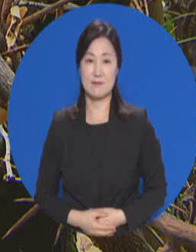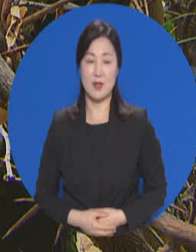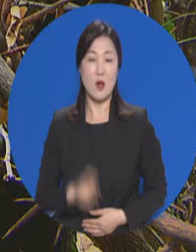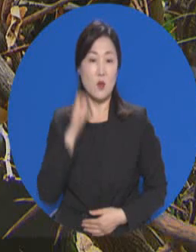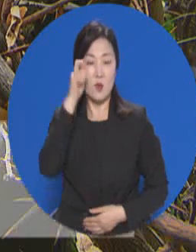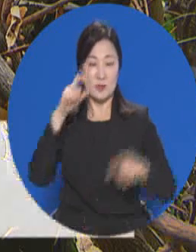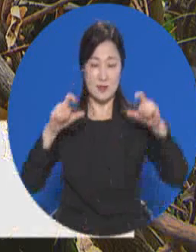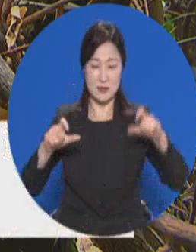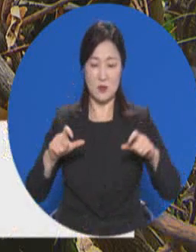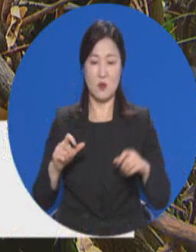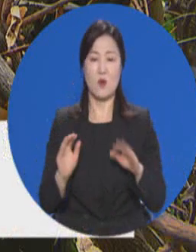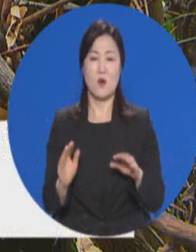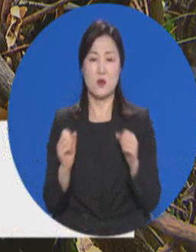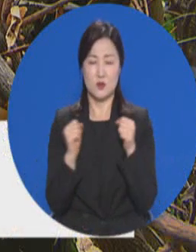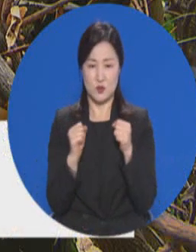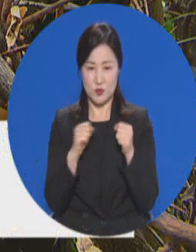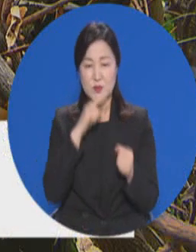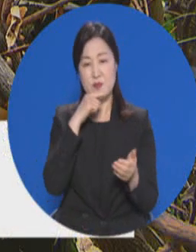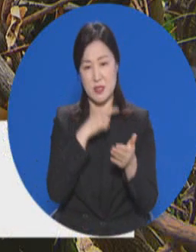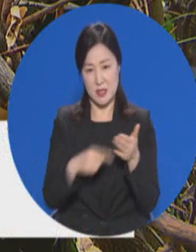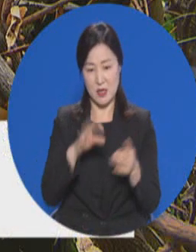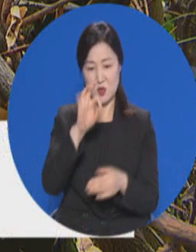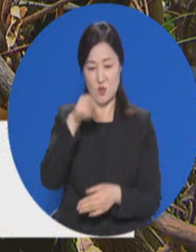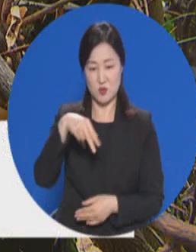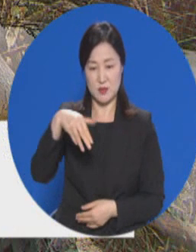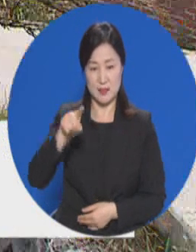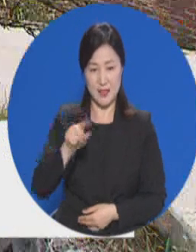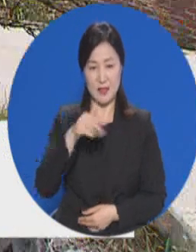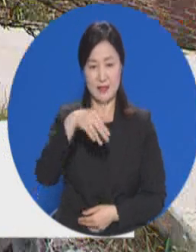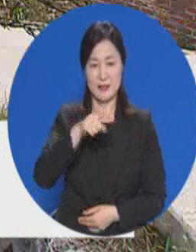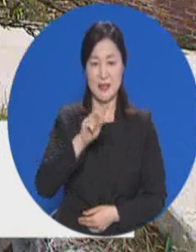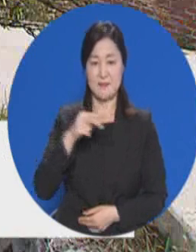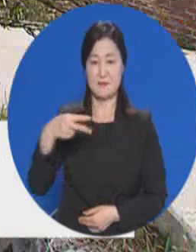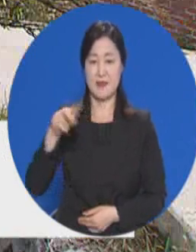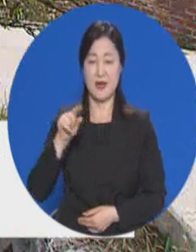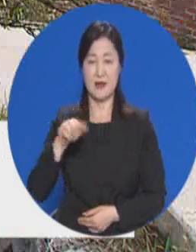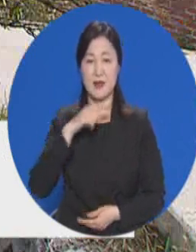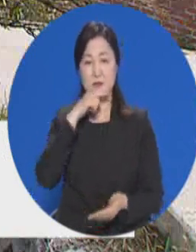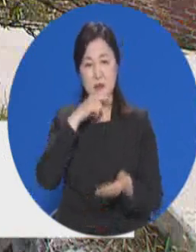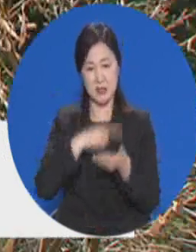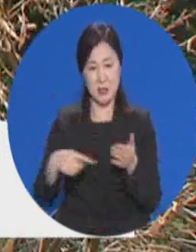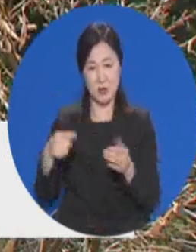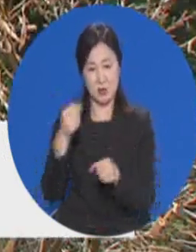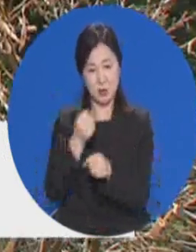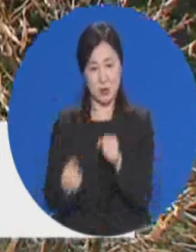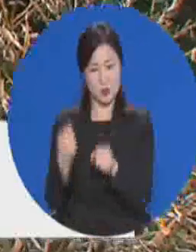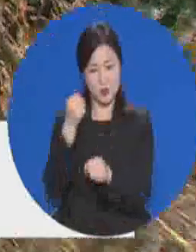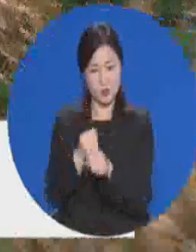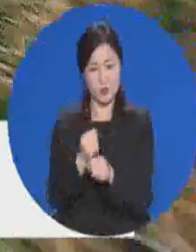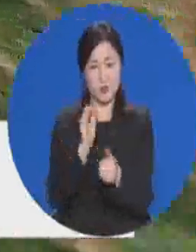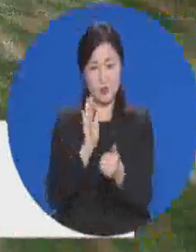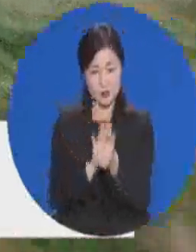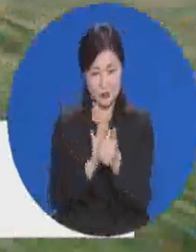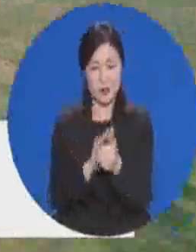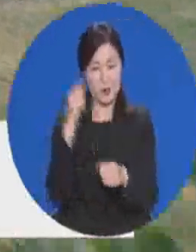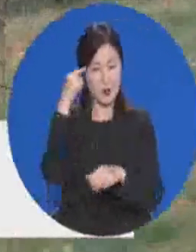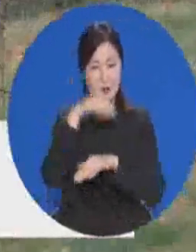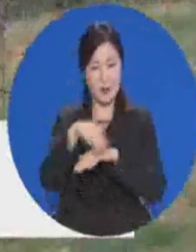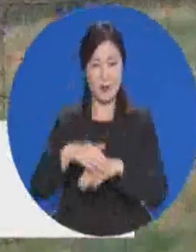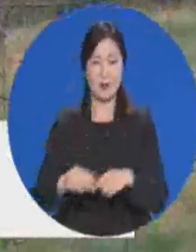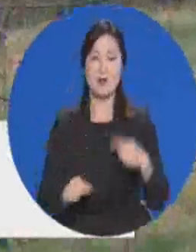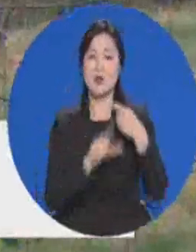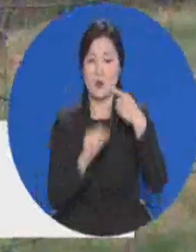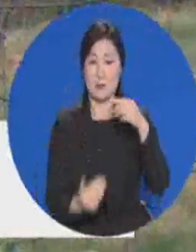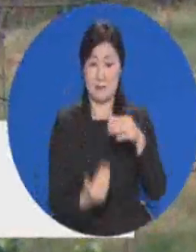고흥군이 올겨울 한파로 피해를 본 유자와 참다래 농가 등의 피해 복구비를 지원합니다. 고흥군은 지난 1월 초